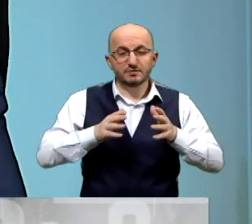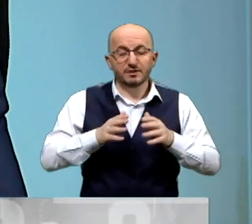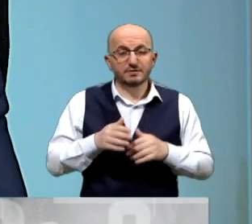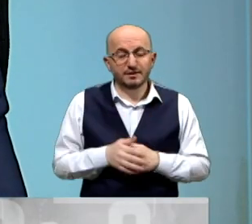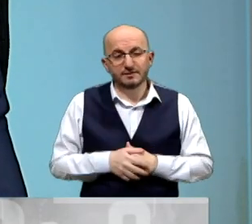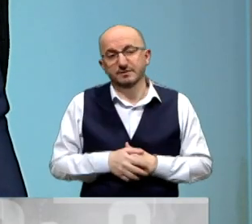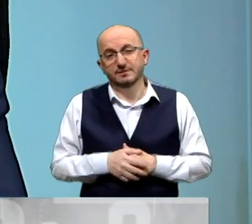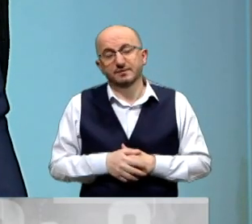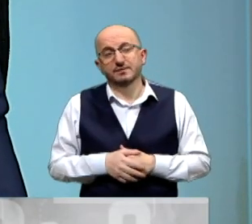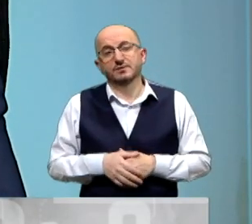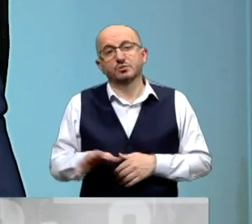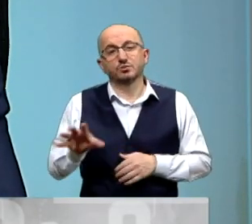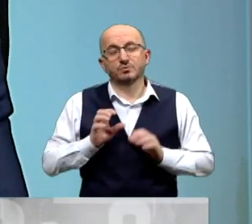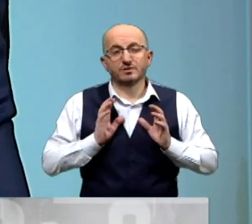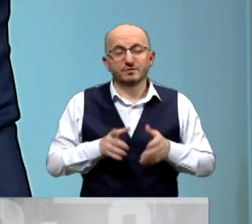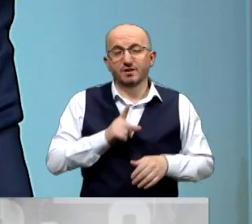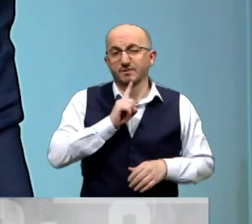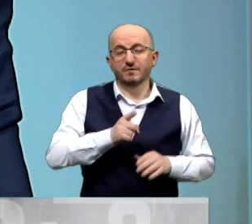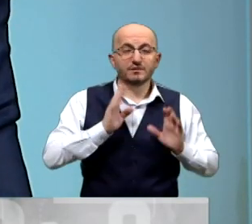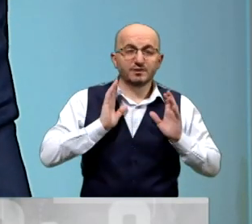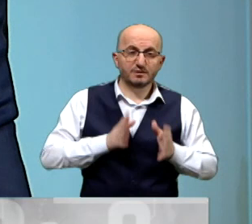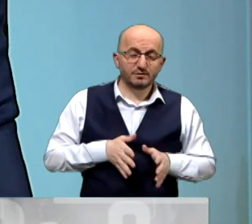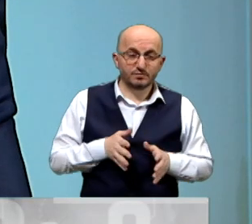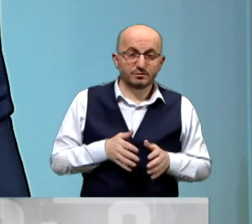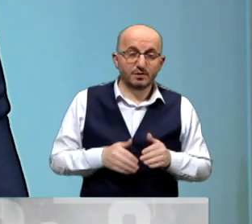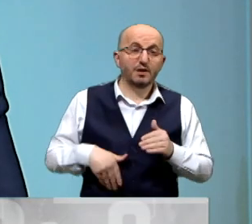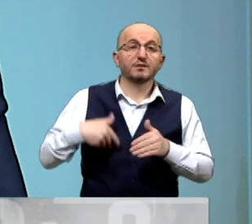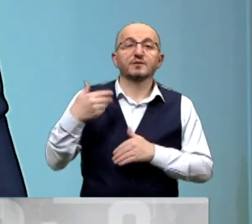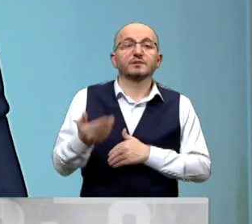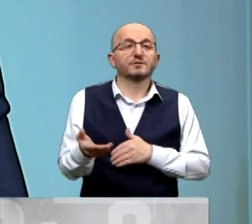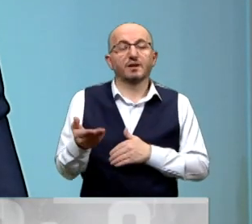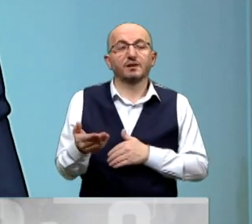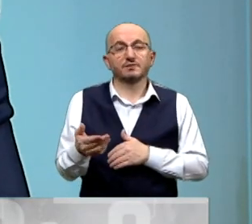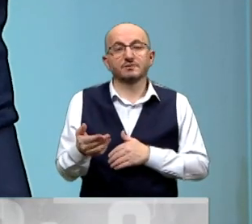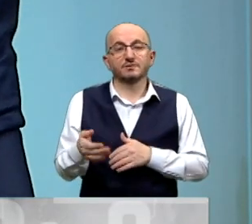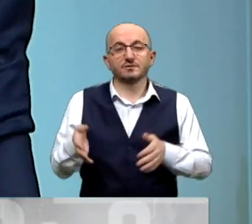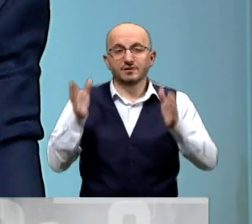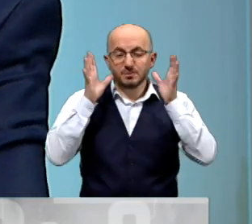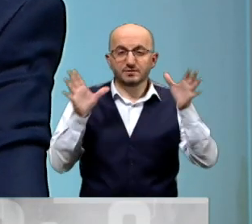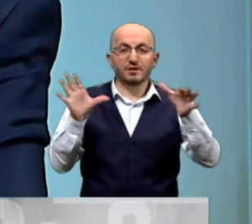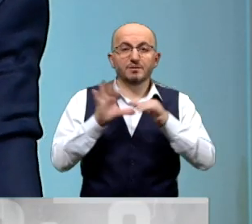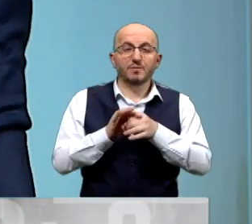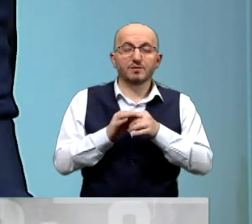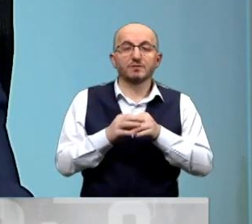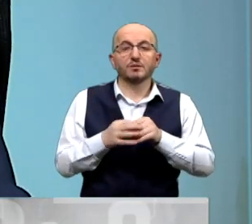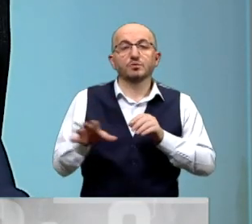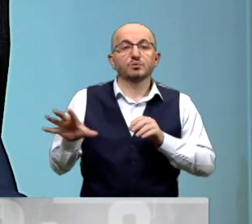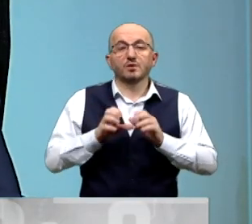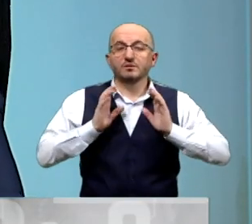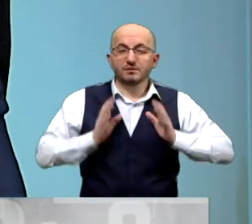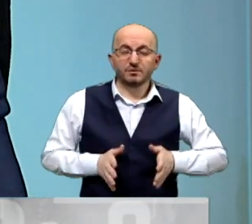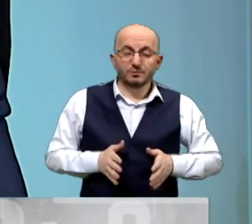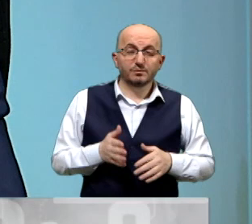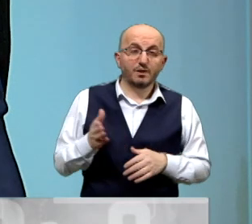namaz sünnet kılınıyor farzda kılınıyor arkasından İşte o namazlara bağlı revatip sünnetler kılınıyor